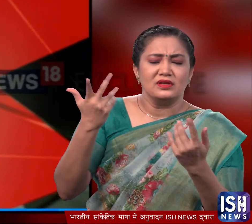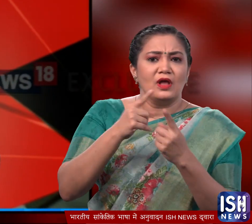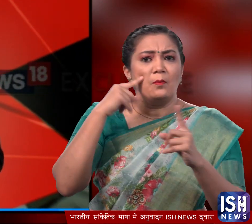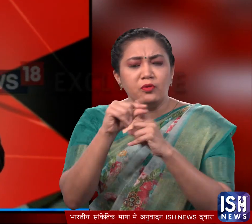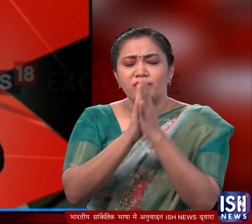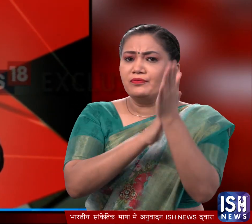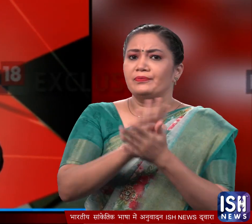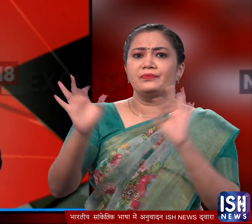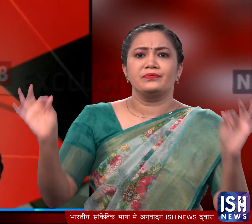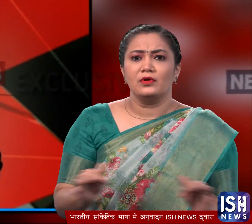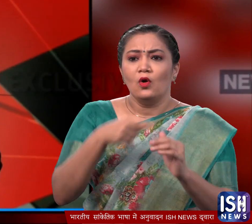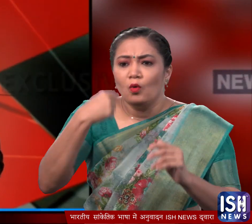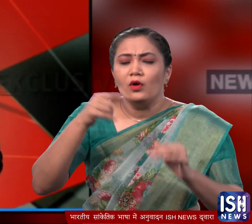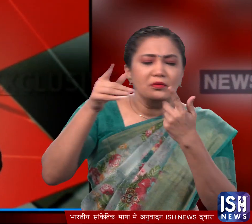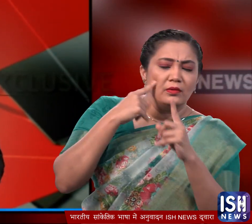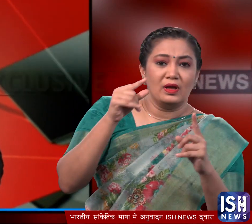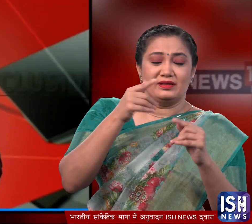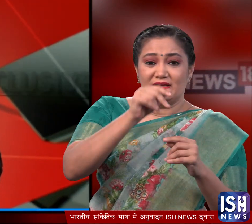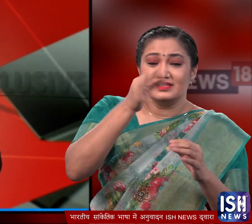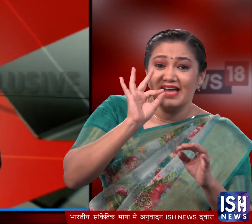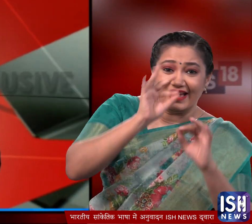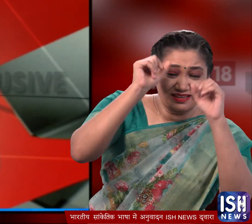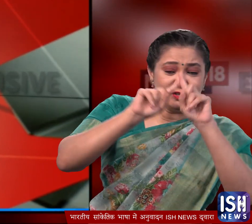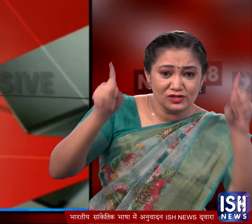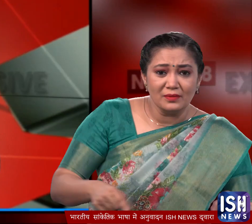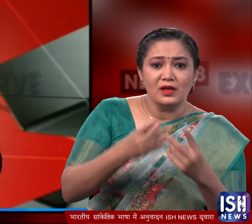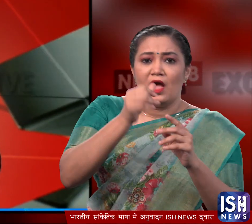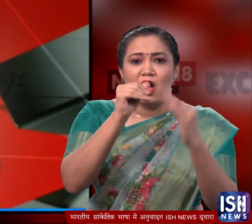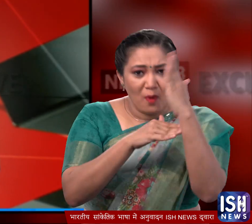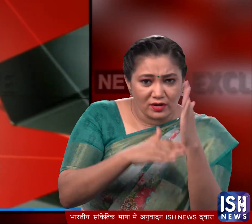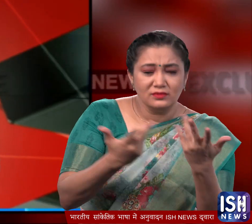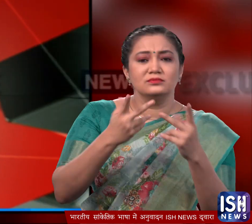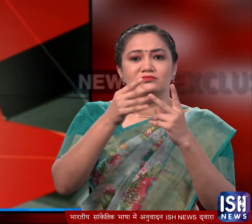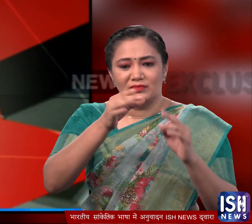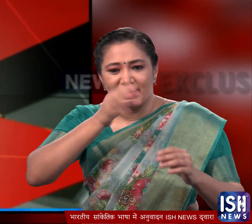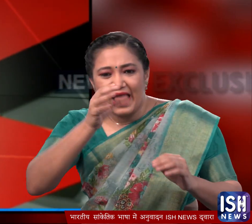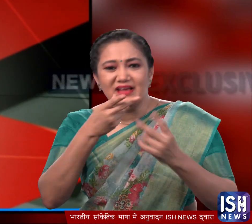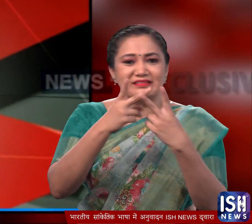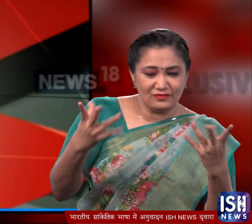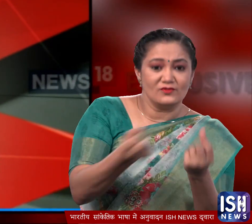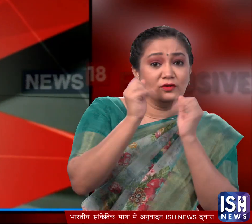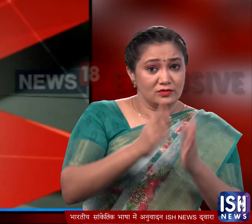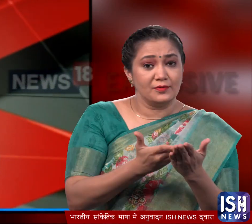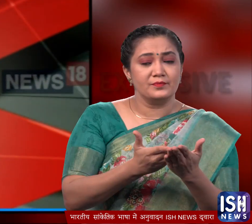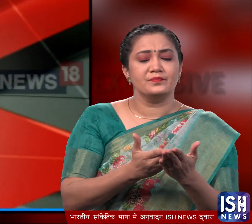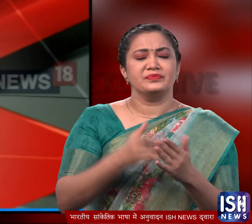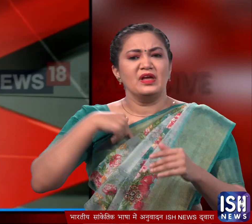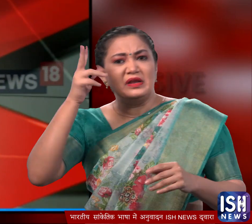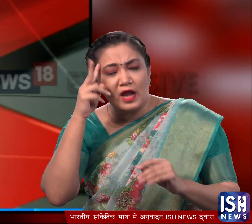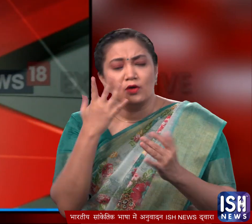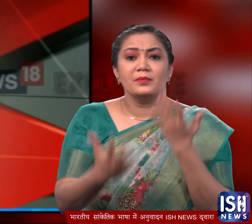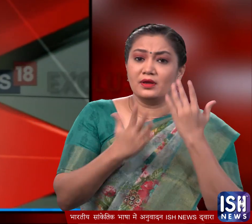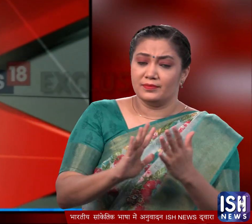मारकर हत्या का कोई चश्मदीद सामने नहीं आया। जबकि चाय की दुकान पर पुलिस को शराब की खाली बोतल और प्लास्टिक के 3 गिलास मिले, जिसकी वजह